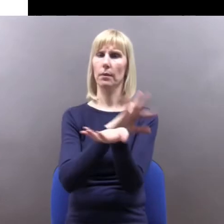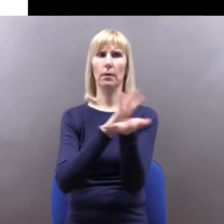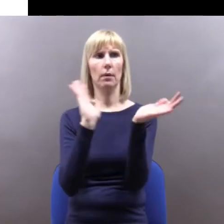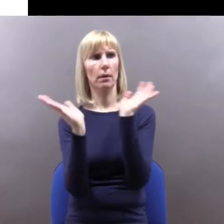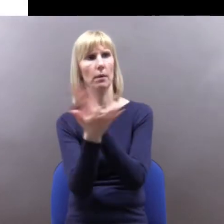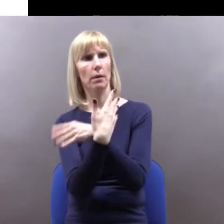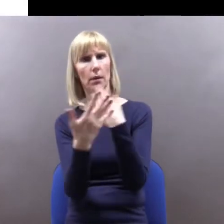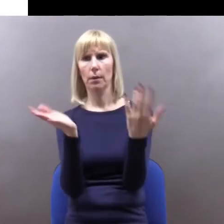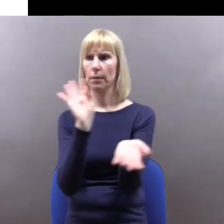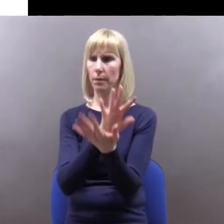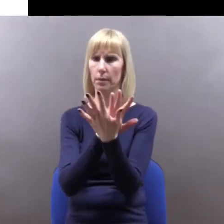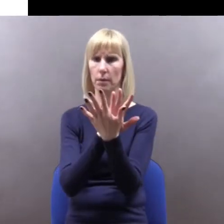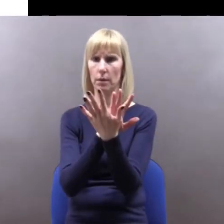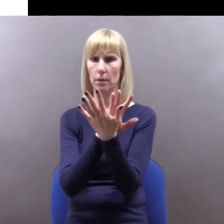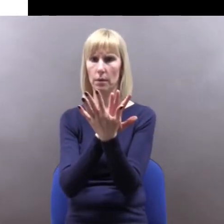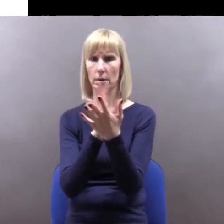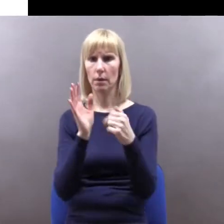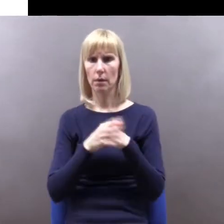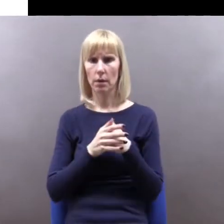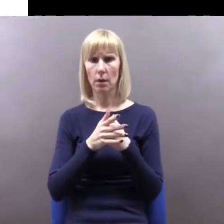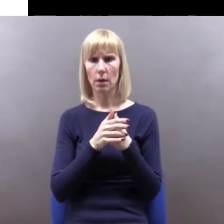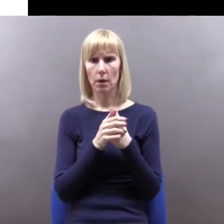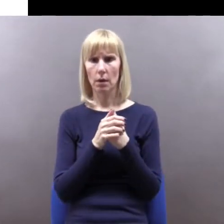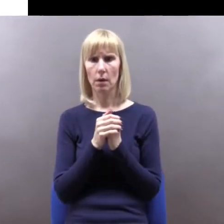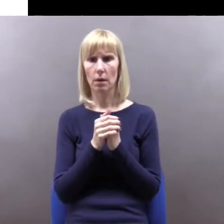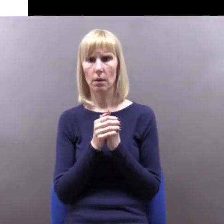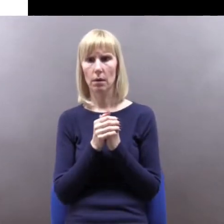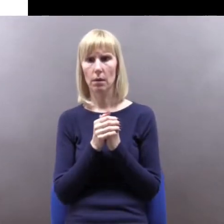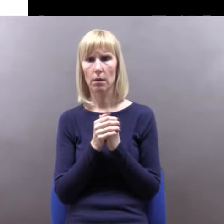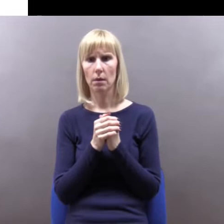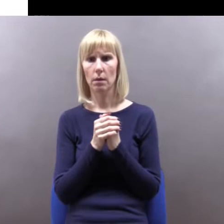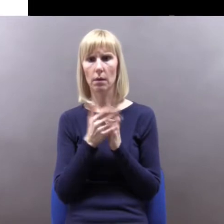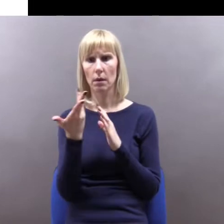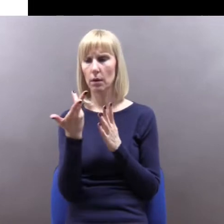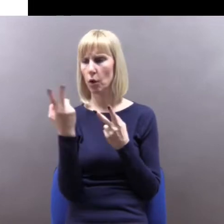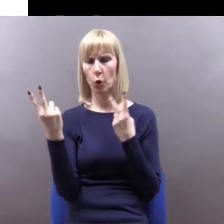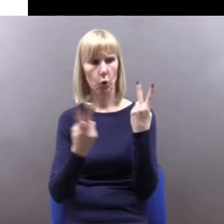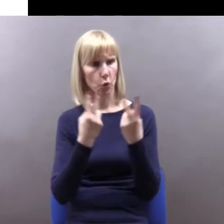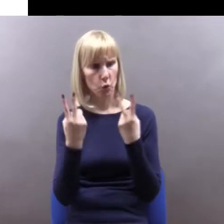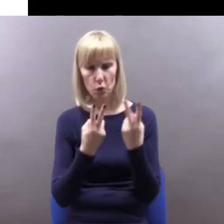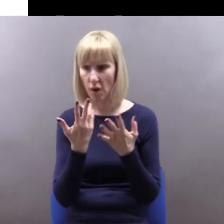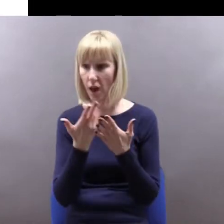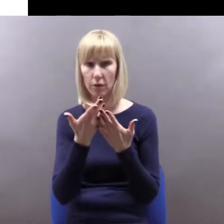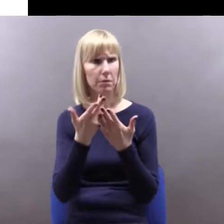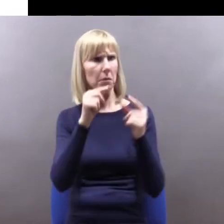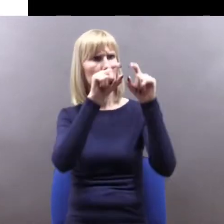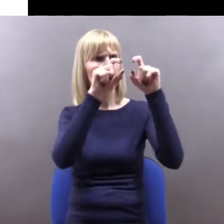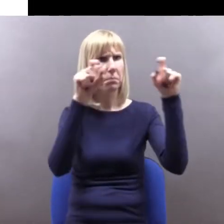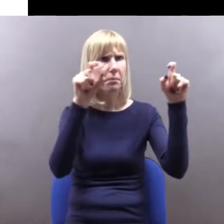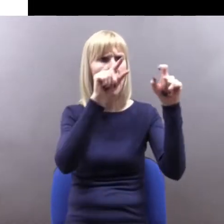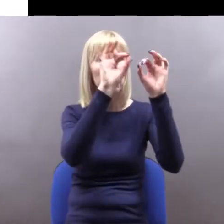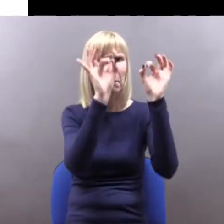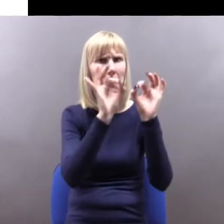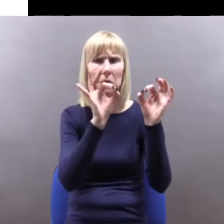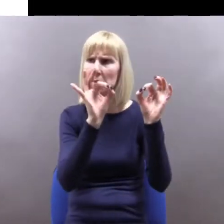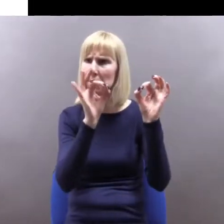o którym Państwu mówię, żeby mówić też o takich, bo uważam, że trzeba mówić też o takich potknięciach w